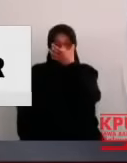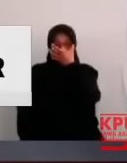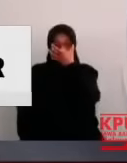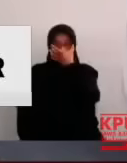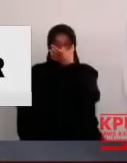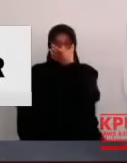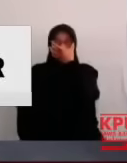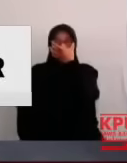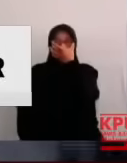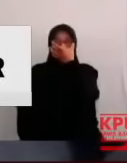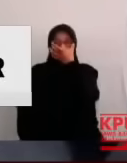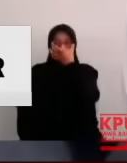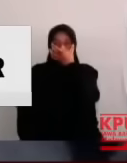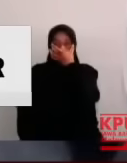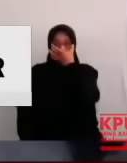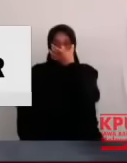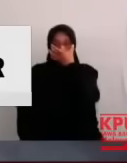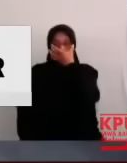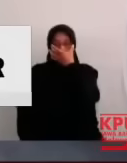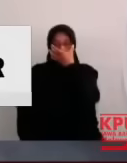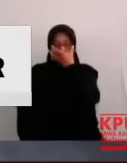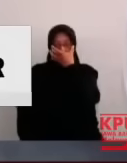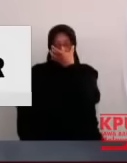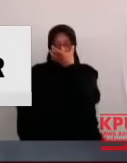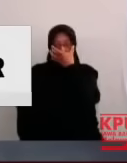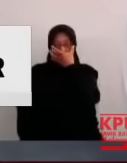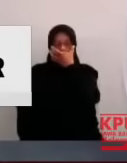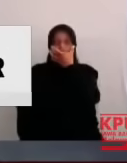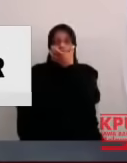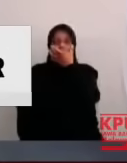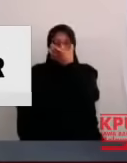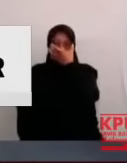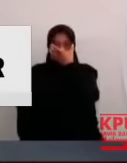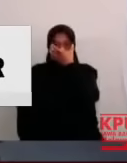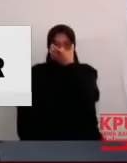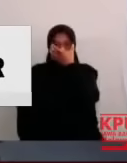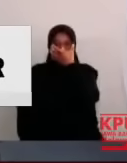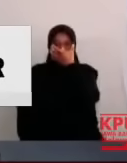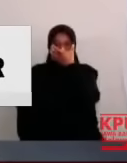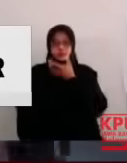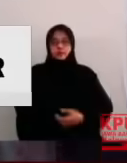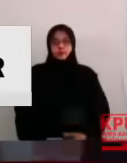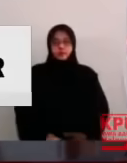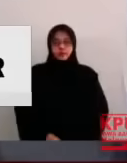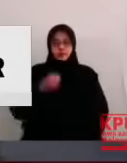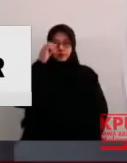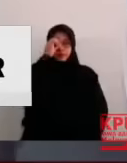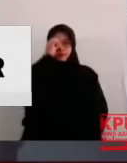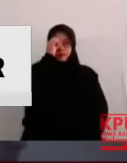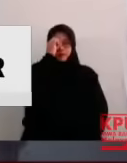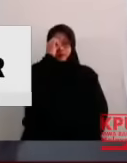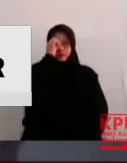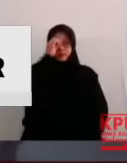mendaftarkan diri sebagai pasangan di Pilgup Jawa Barat Komisi Pemilihan Umum Jawa Barat juga sudah